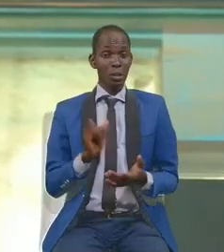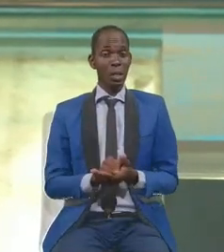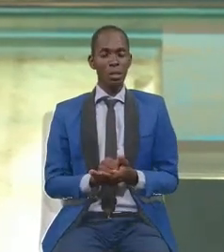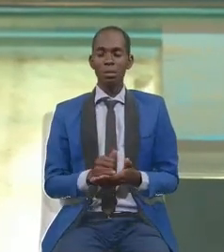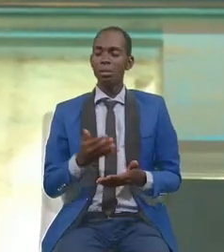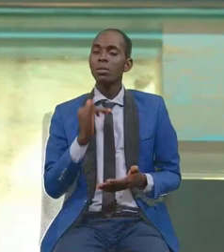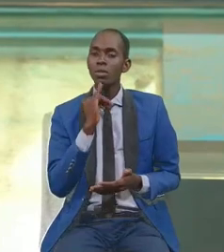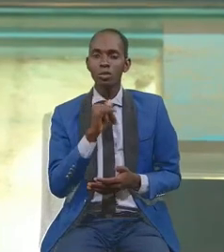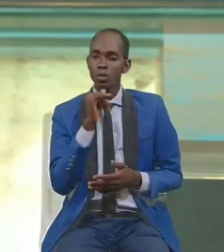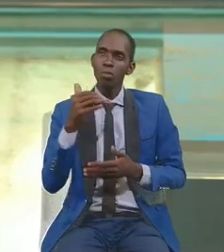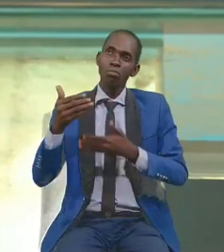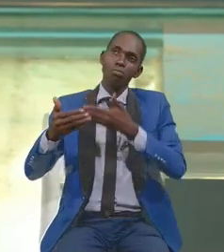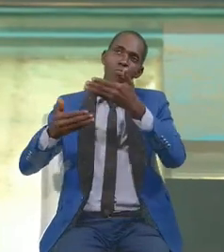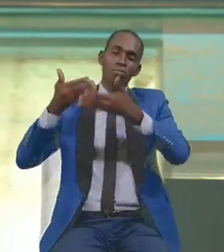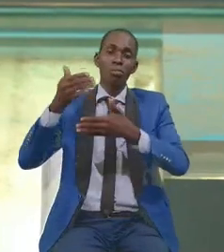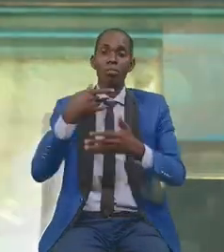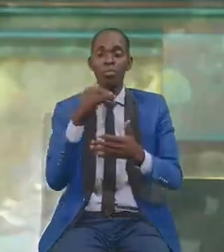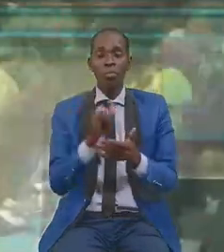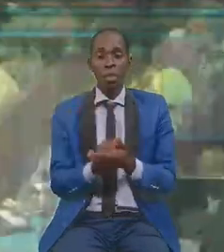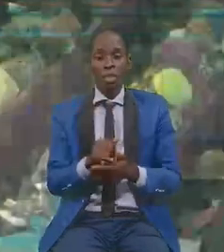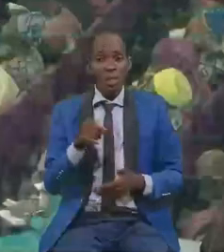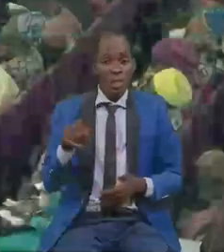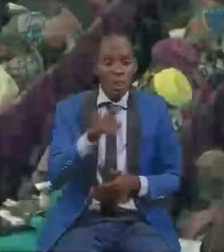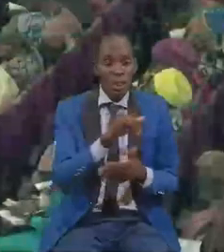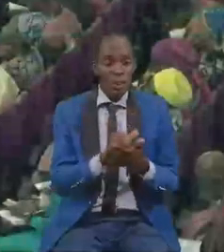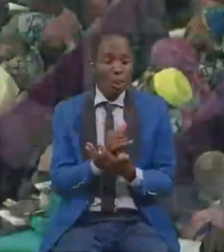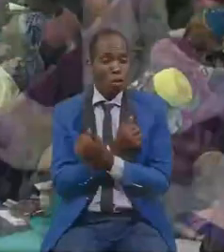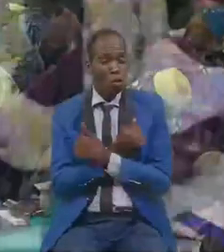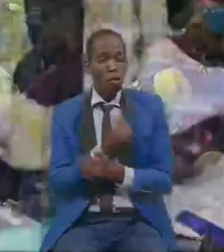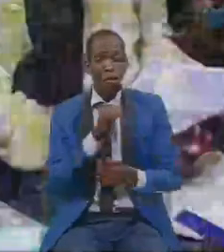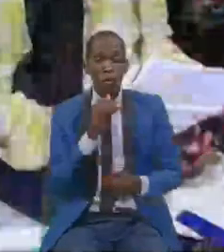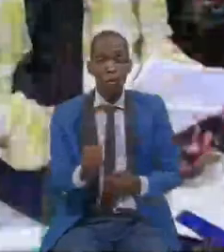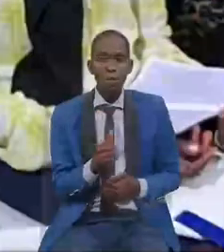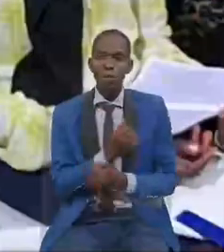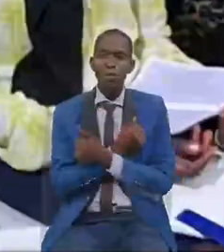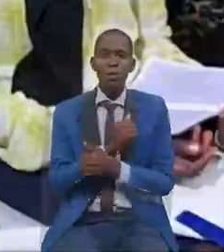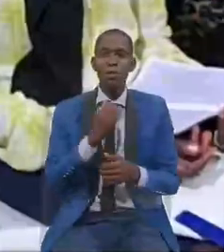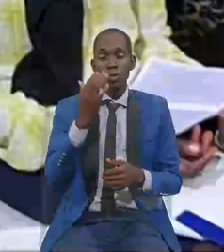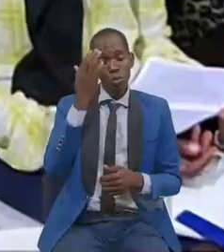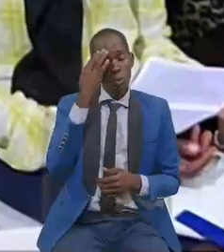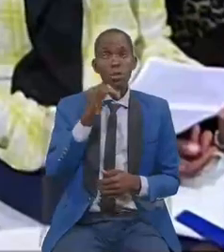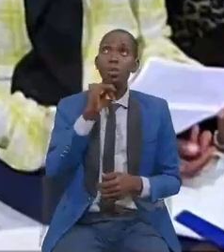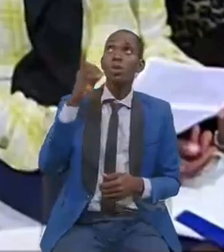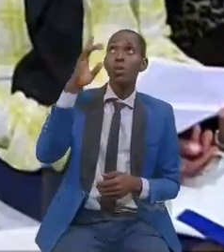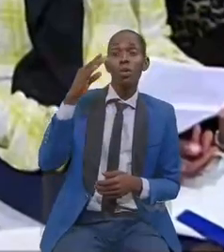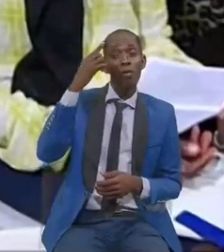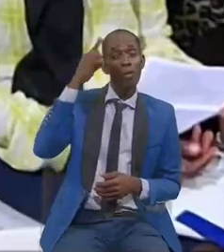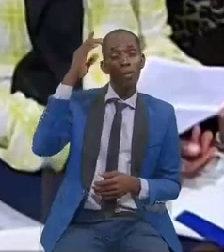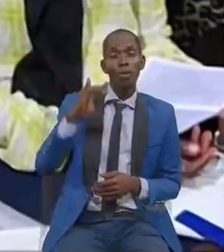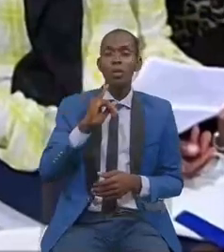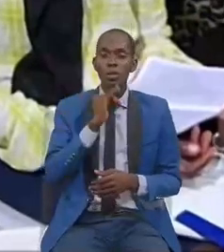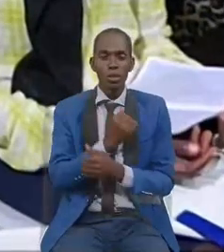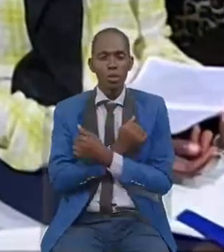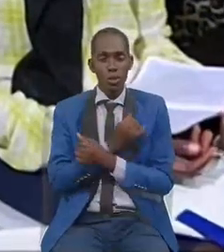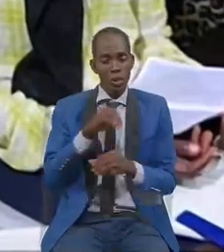dit ici que celui qui n'aime pas n'a pas connu Dieu, car Dieu est amour. L'amour de Dieu a été